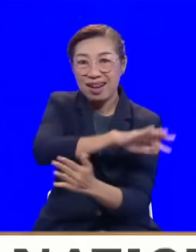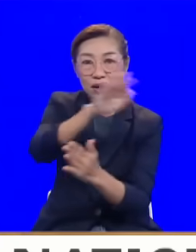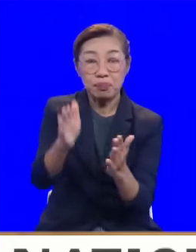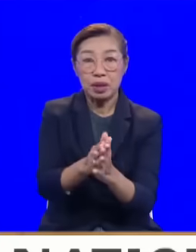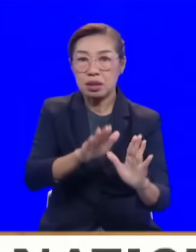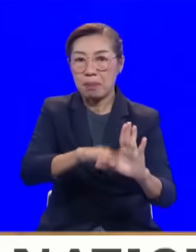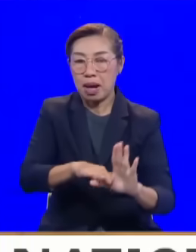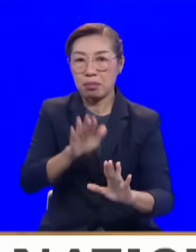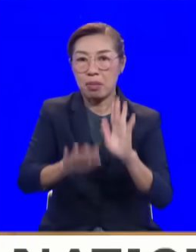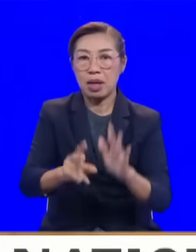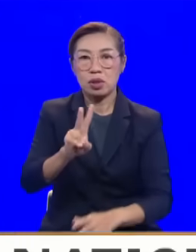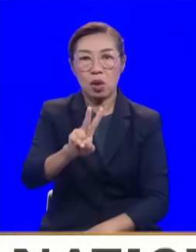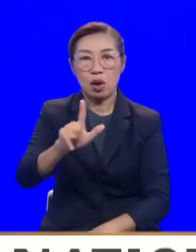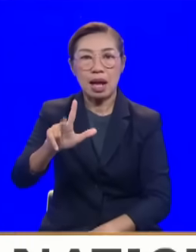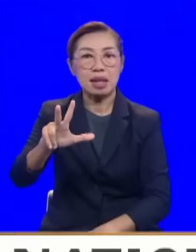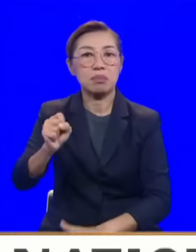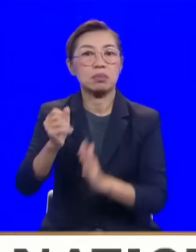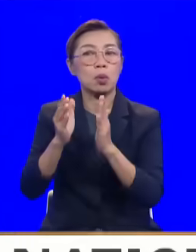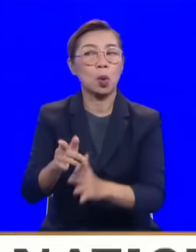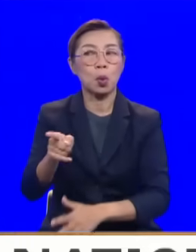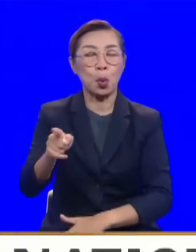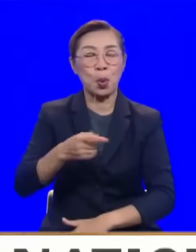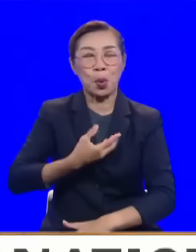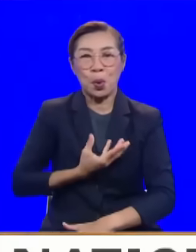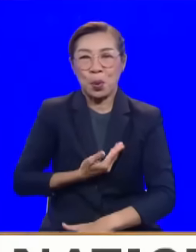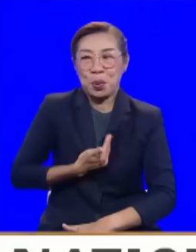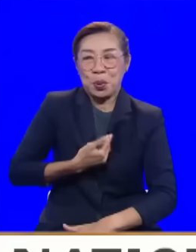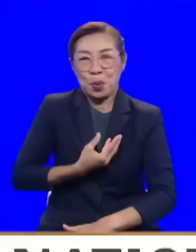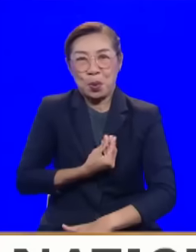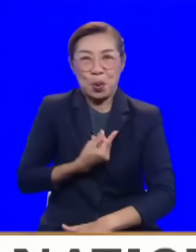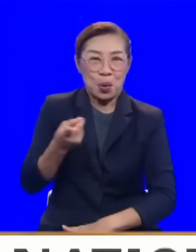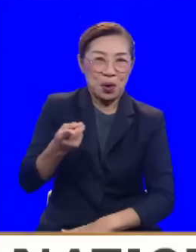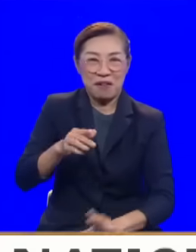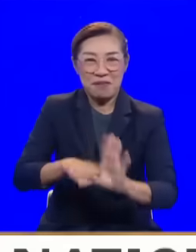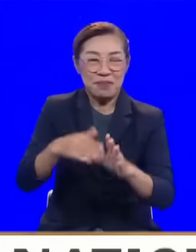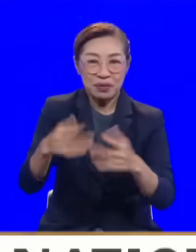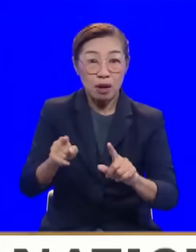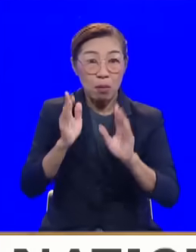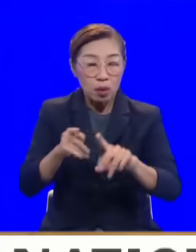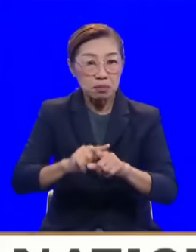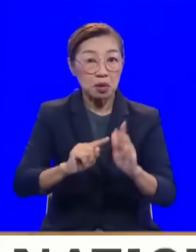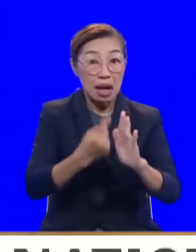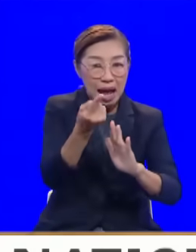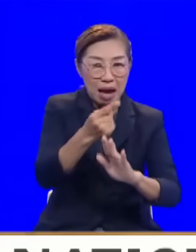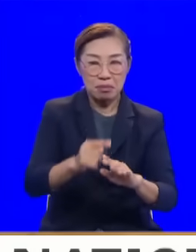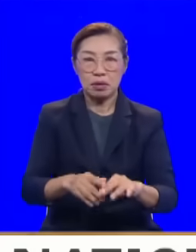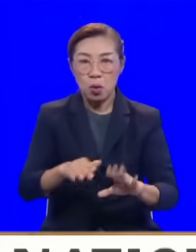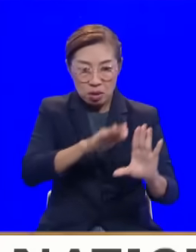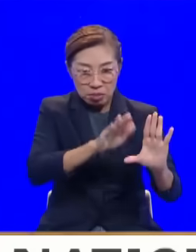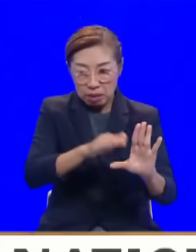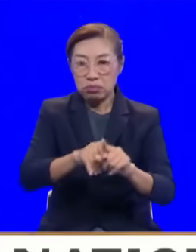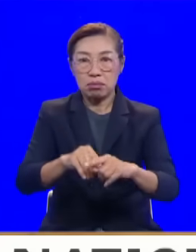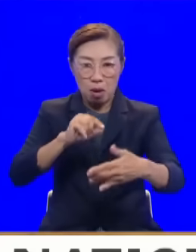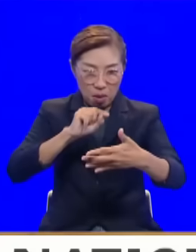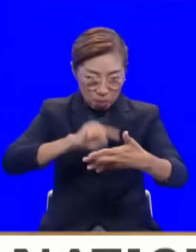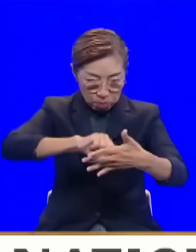รีบ อยากจะเป็นคนแรกๆนะครับ ทีนี้บอกว่าพอคนมันเยอะเข้าไปเนี่ยนะครับก็บอกว่าช่วงต้นมันอาจจะขัดข้องบ้างรัฐมนตรีช่วย